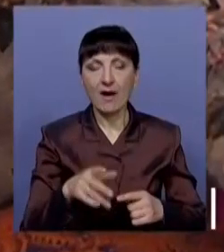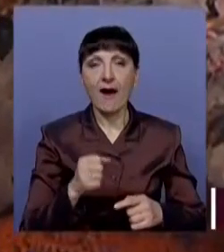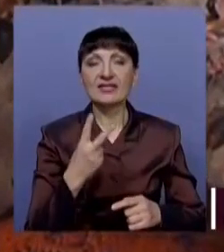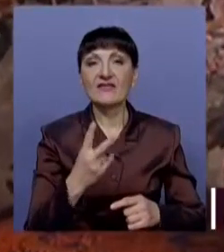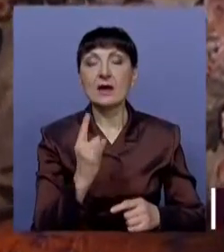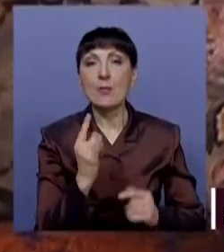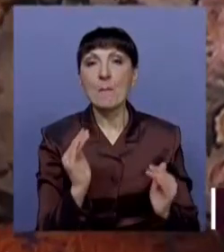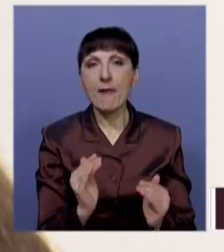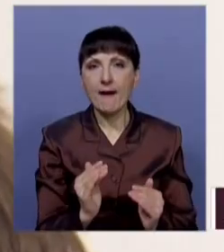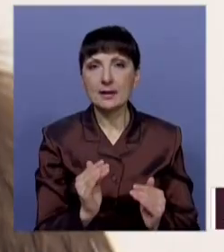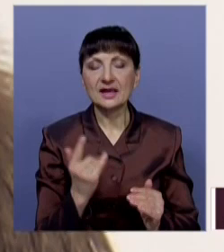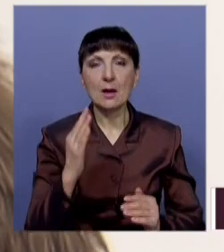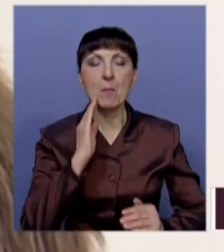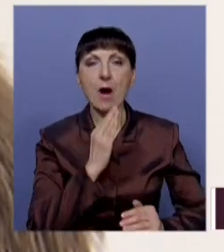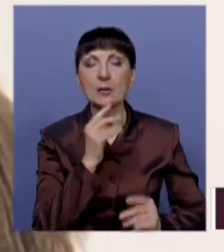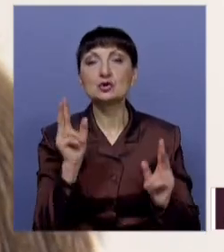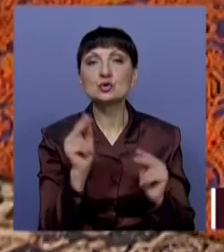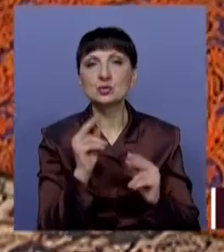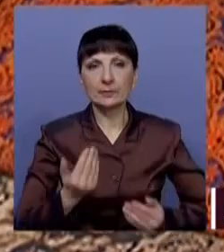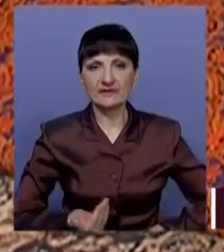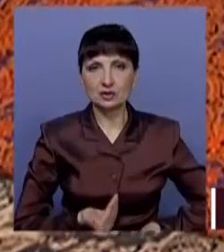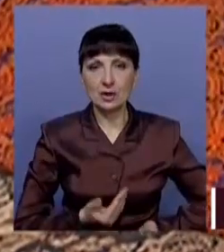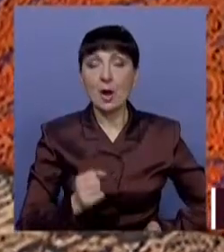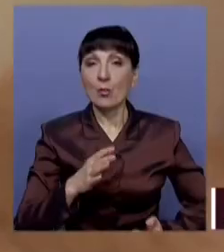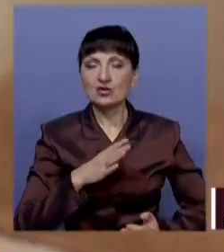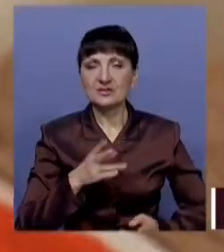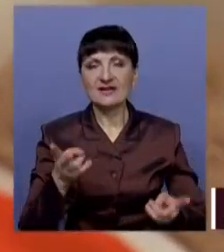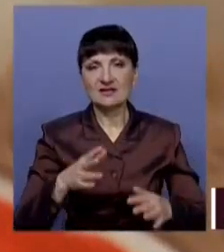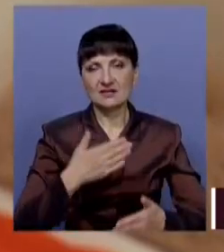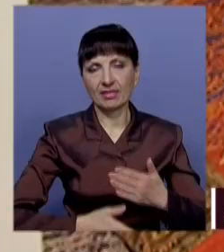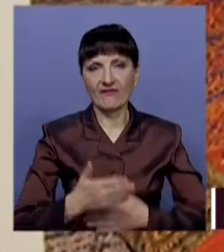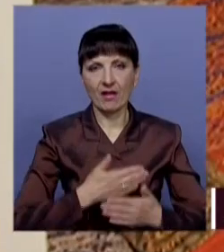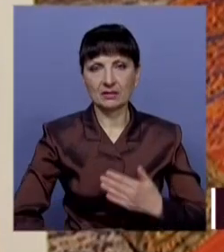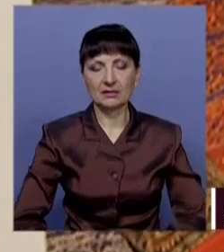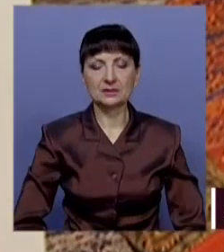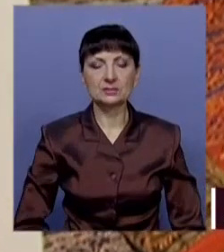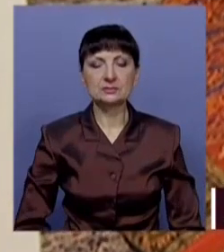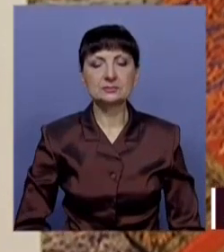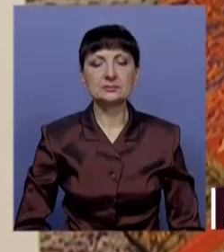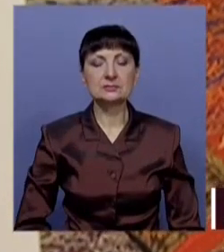два маленьких ребенка и их мать чудом выжили, но могут остаться инвалидами.